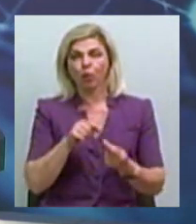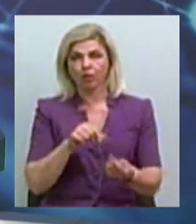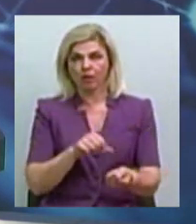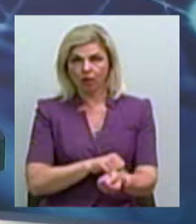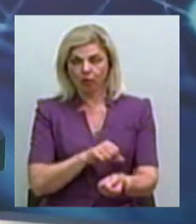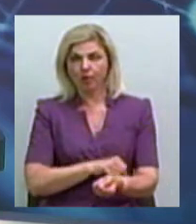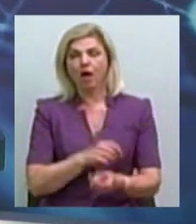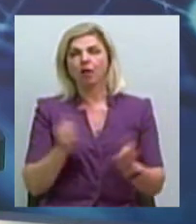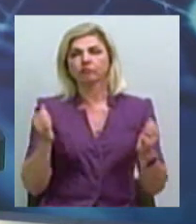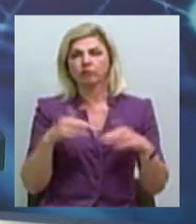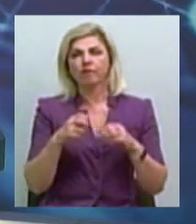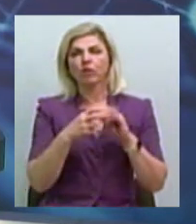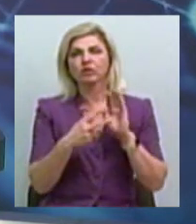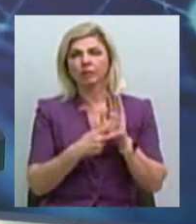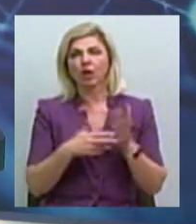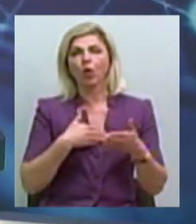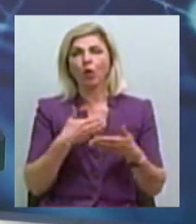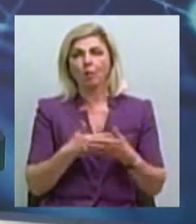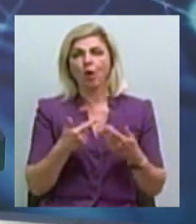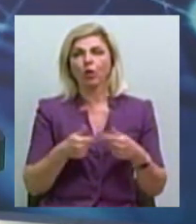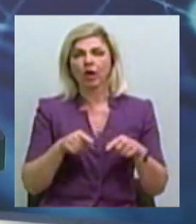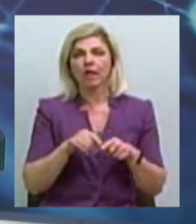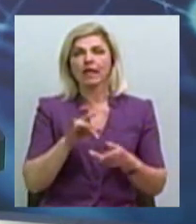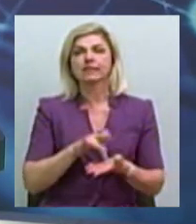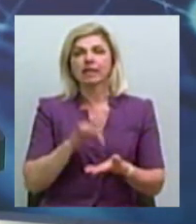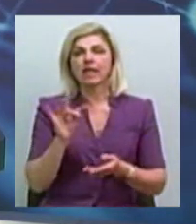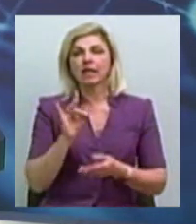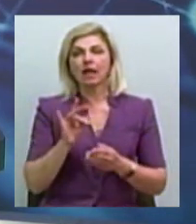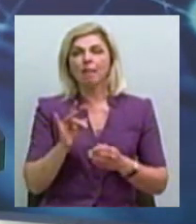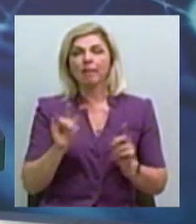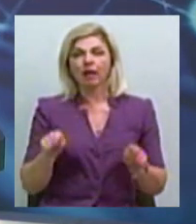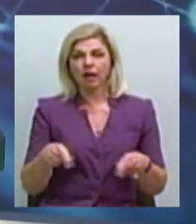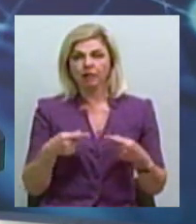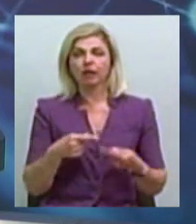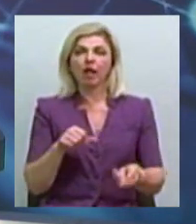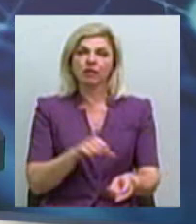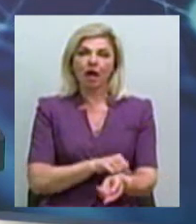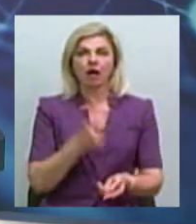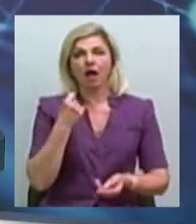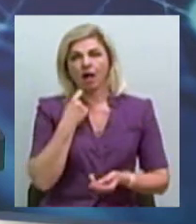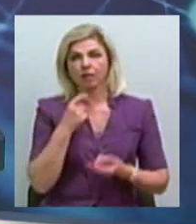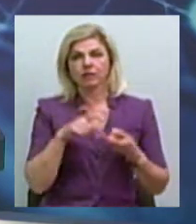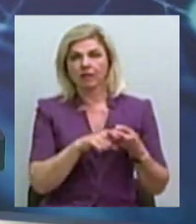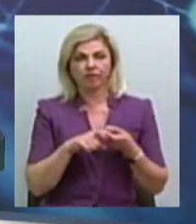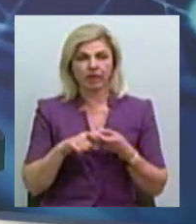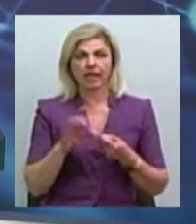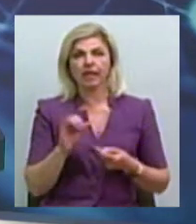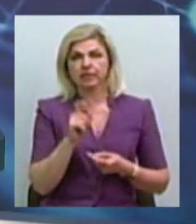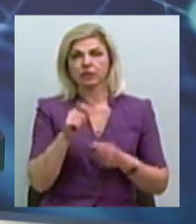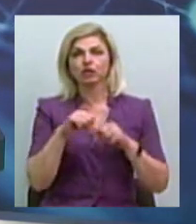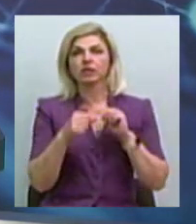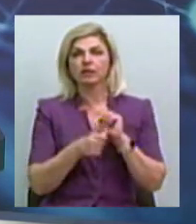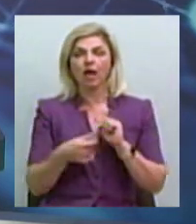18 громадських організацій та центрів реабілітації нарко- і алкозалежних з 16 регіонів